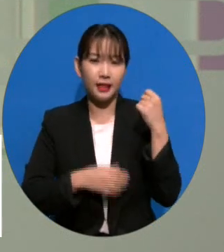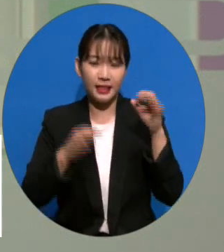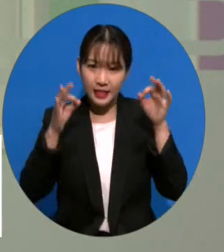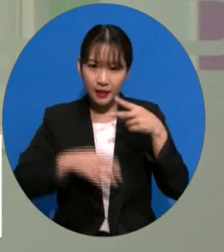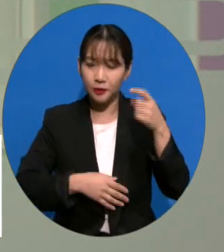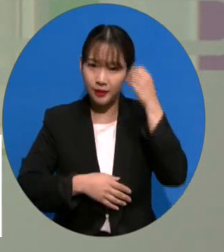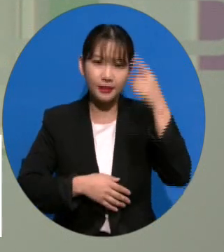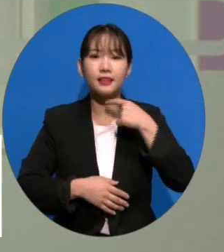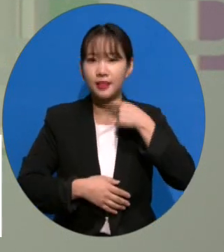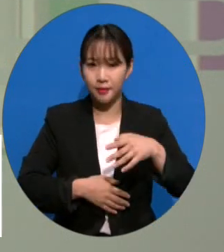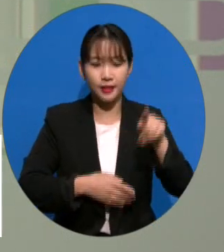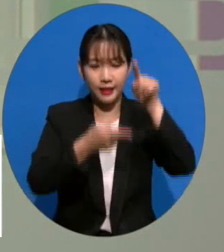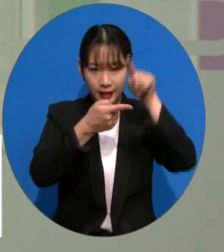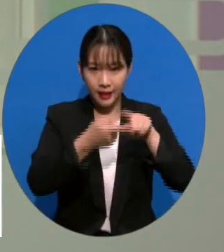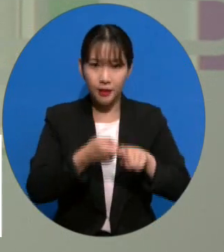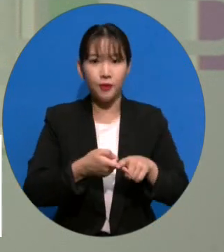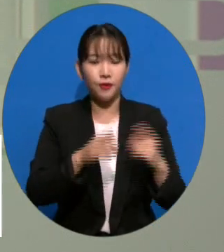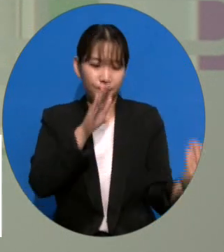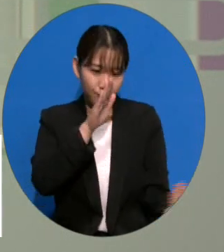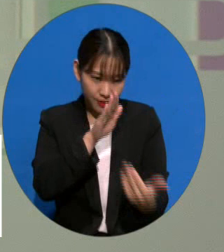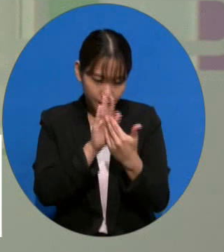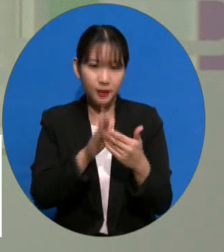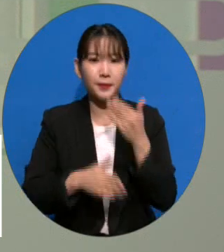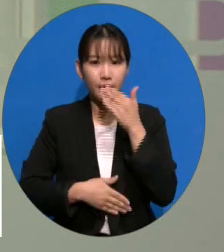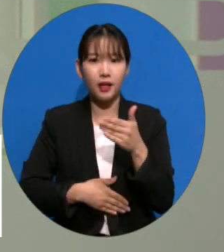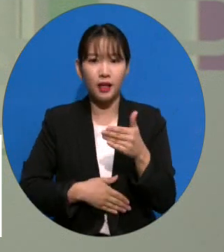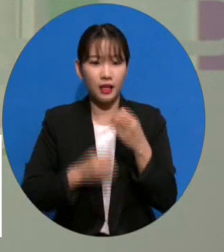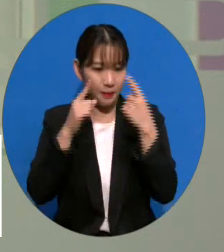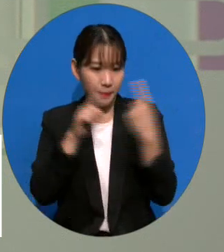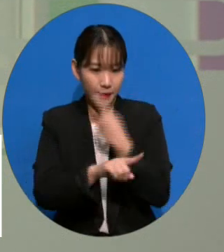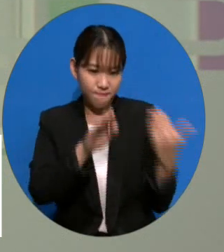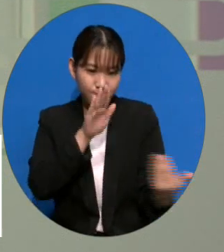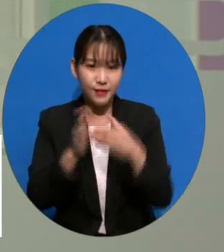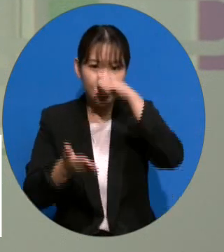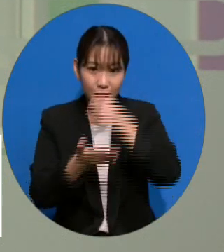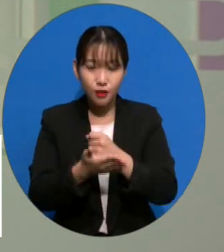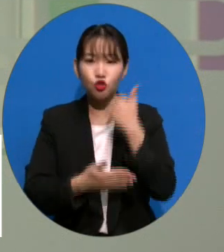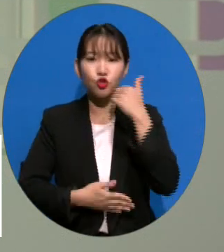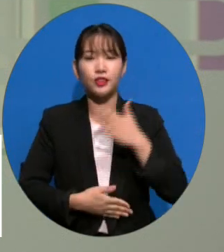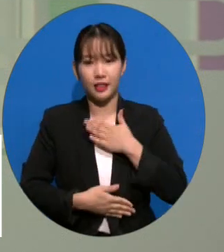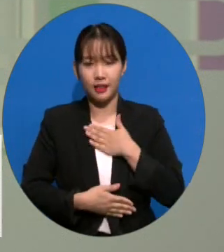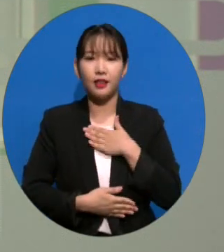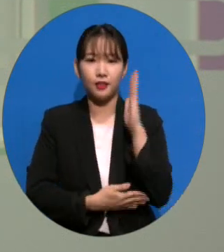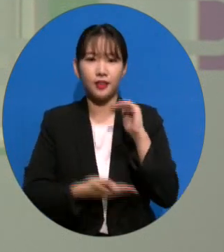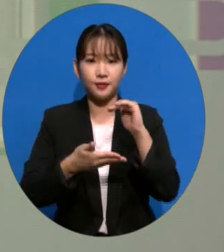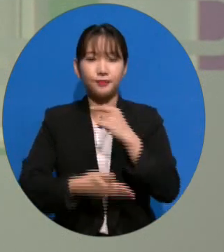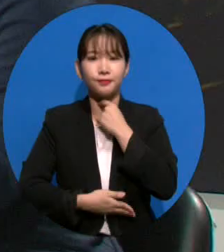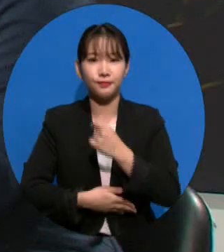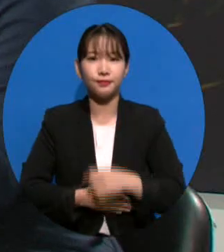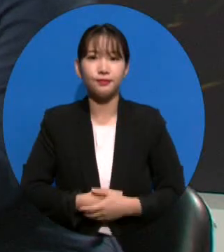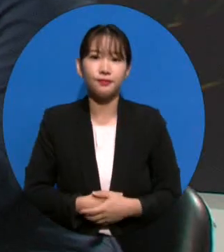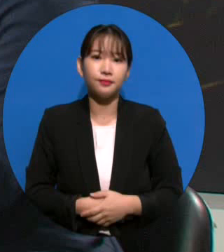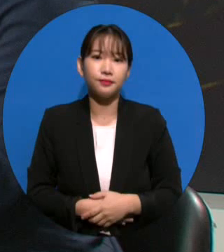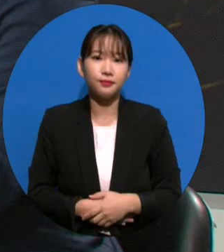없고요. 그것을 고스란히 이루어낼 수 있는 개혁 완수의 적임자가 저 추미애다 이렇게 말씀드리고 싶습니다.